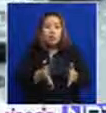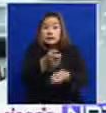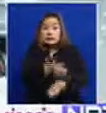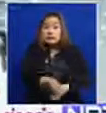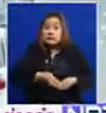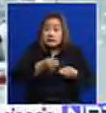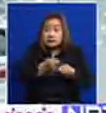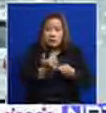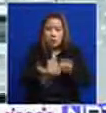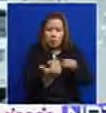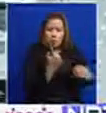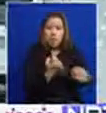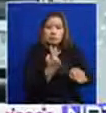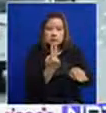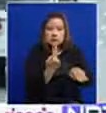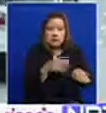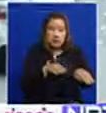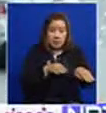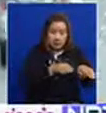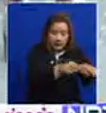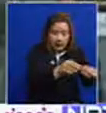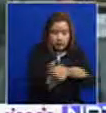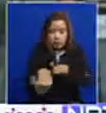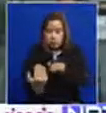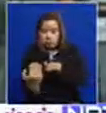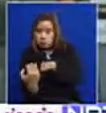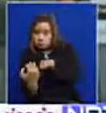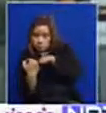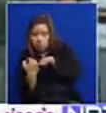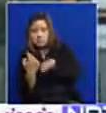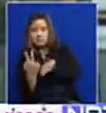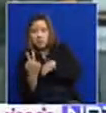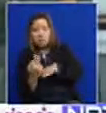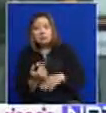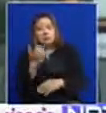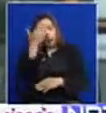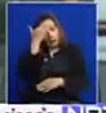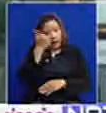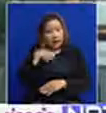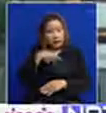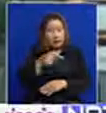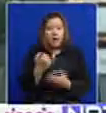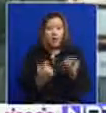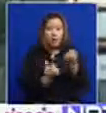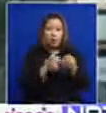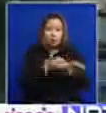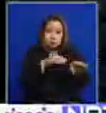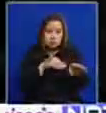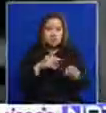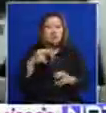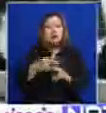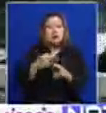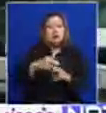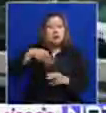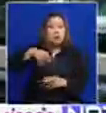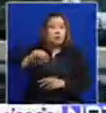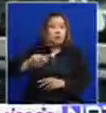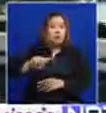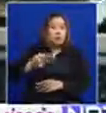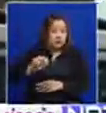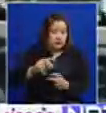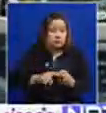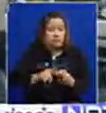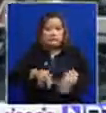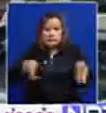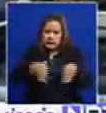4ช่องจราจรคือไป2และกลับ2ทางทำให้การจราจรในเส้นทางพหลโยธินบริเวณแยกเกษตรมุ่งหน้ารัชโยธินและบริเว